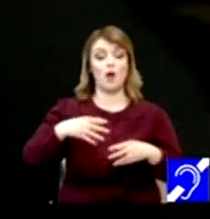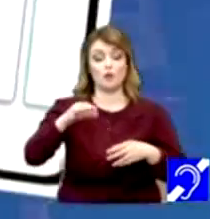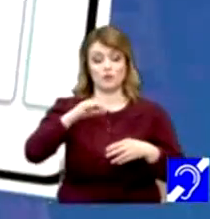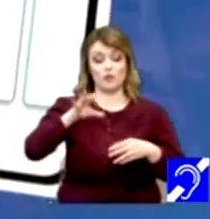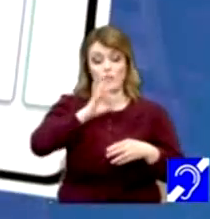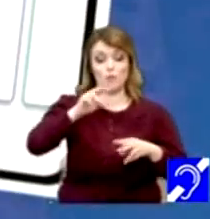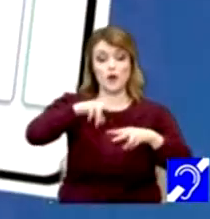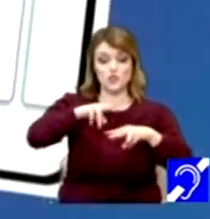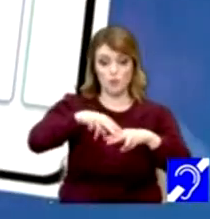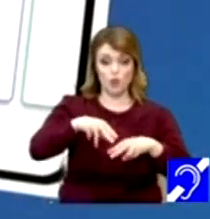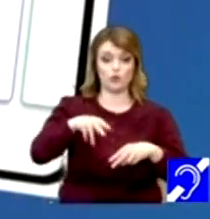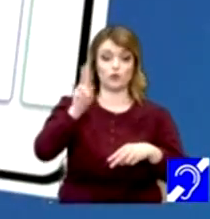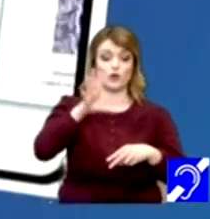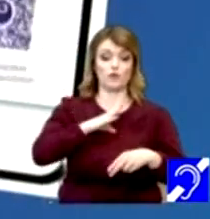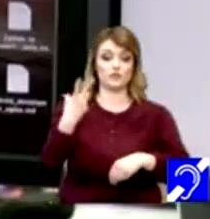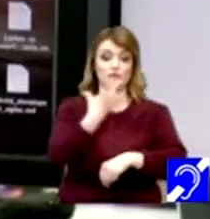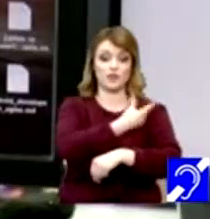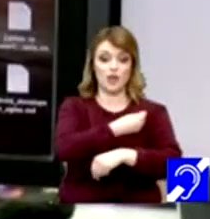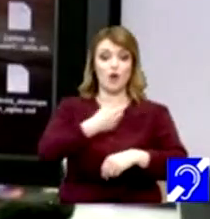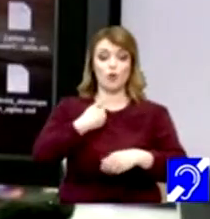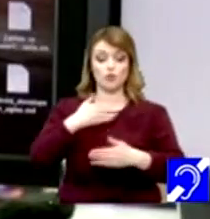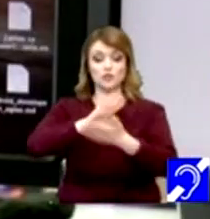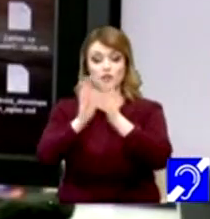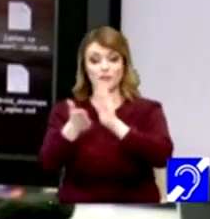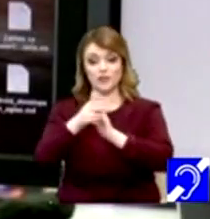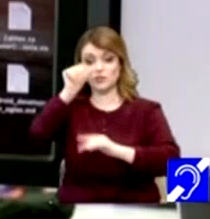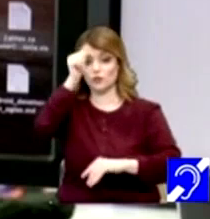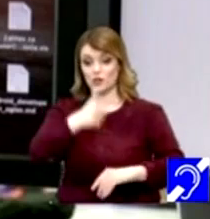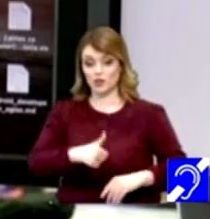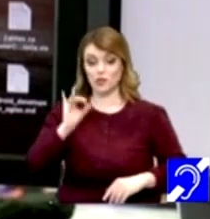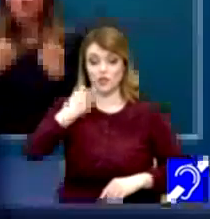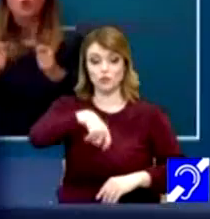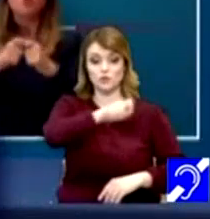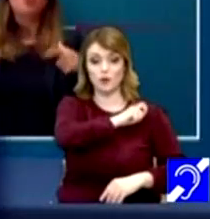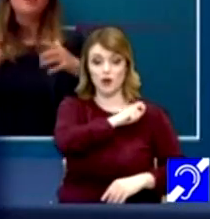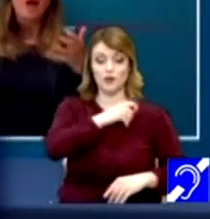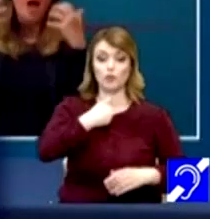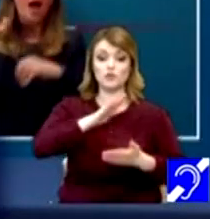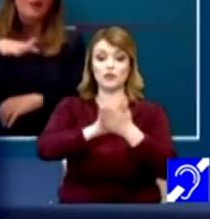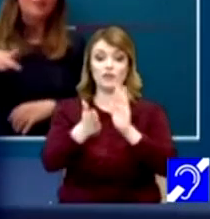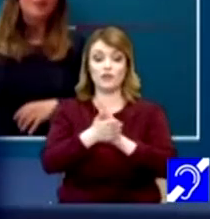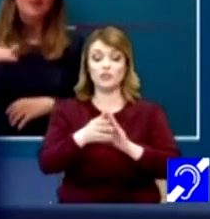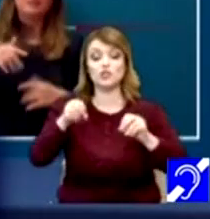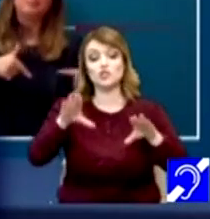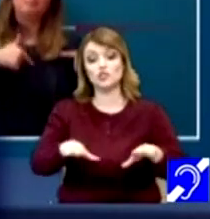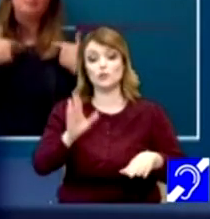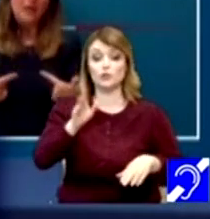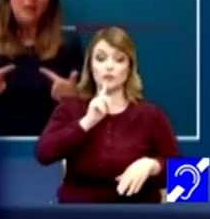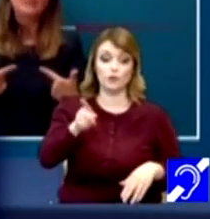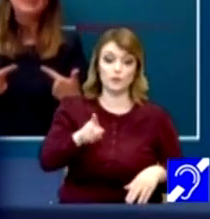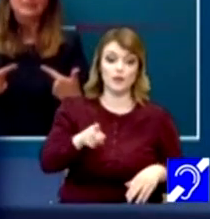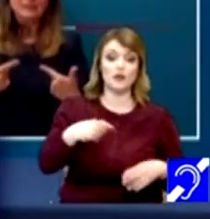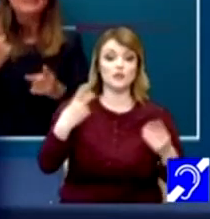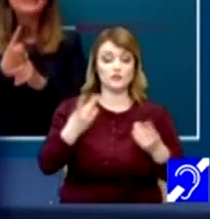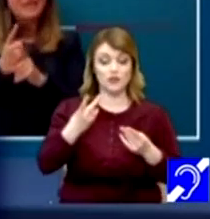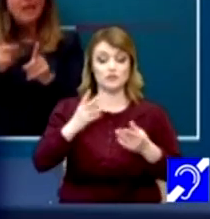turismului. Vor avea loc și consultări cu Grecia și Spania, țări cu ieșire la Mediterana. A questo fine bisogna fare come hanno fatto altri